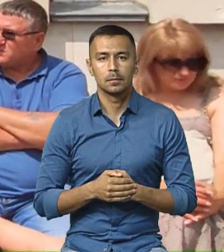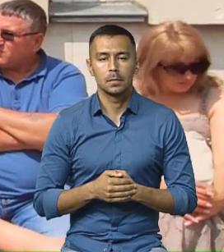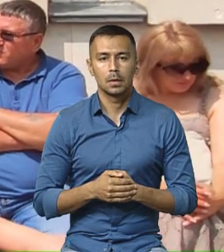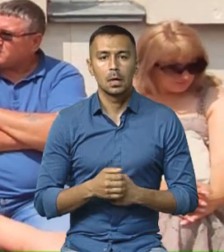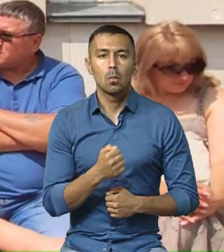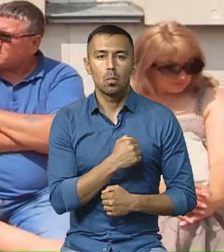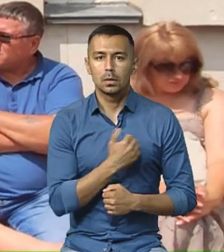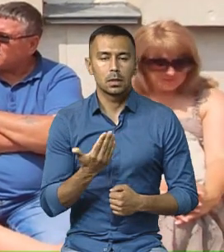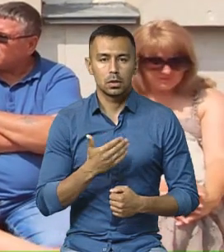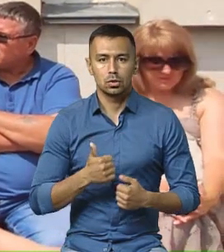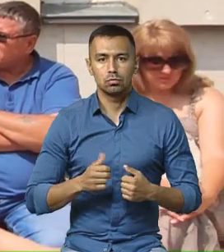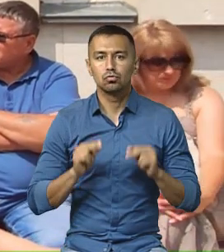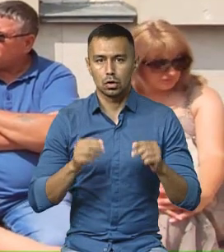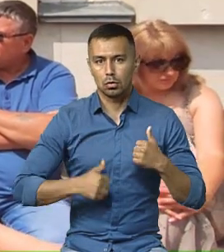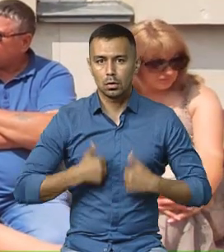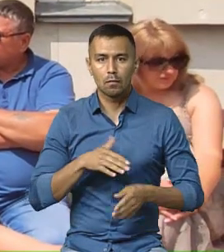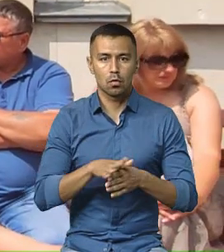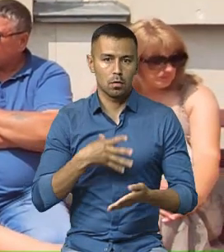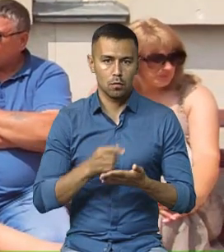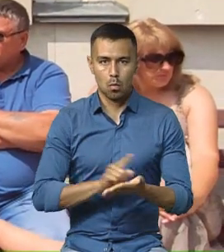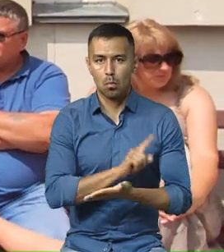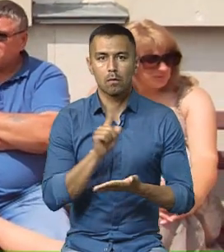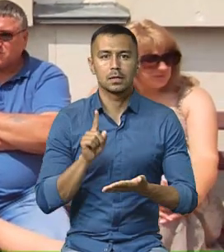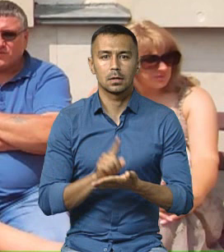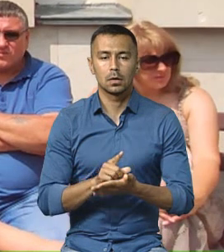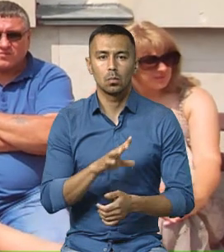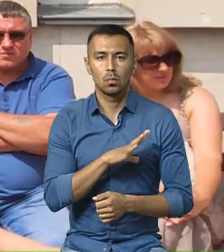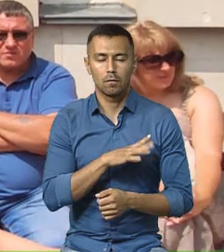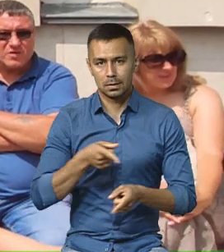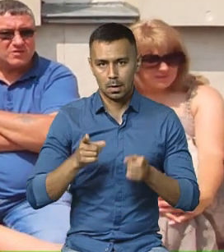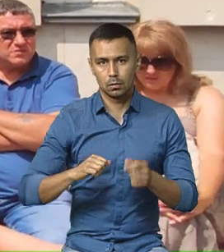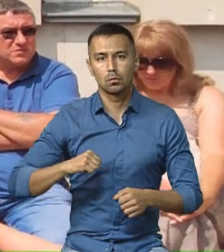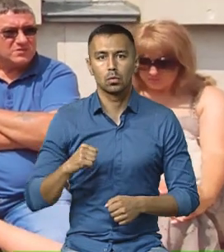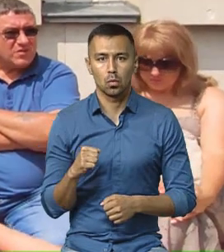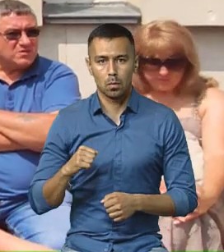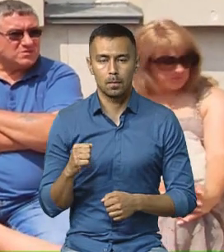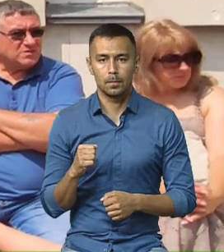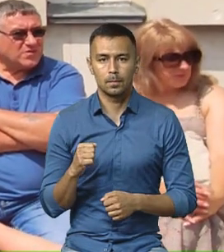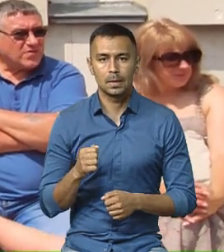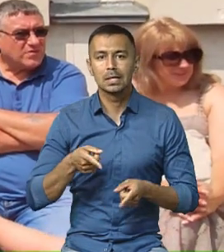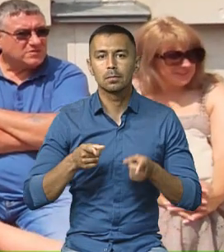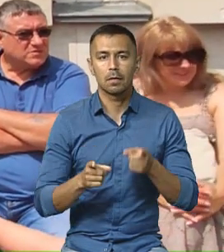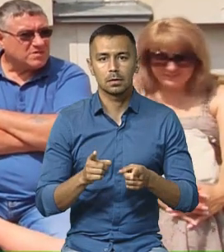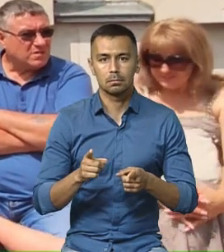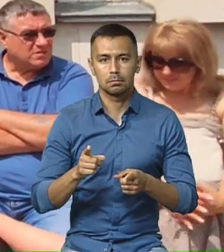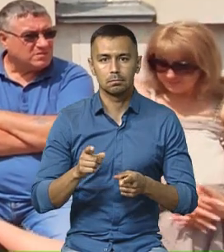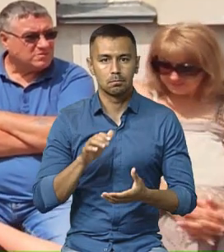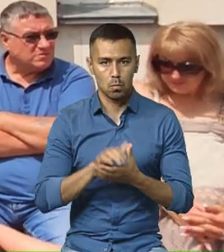Боєць, який з честю і гідністю виконував свої обов'язки, був справжнім другом, справжнім